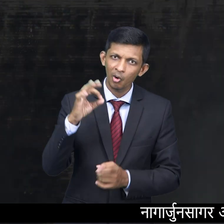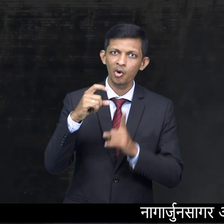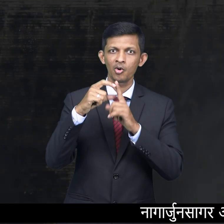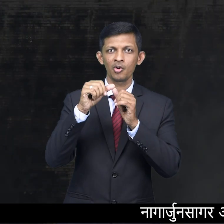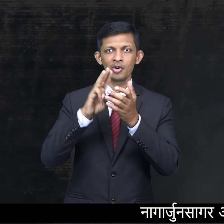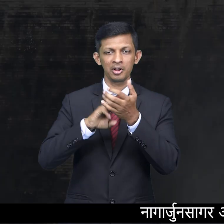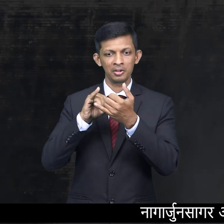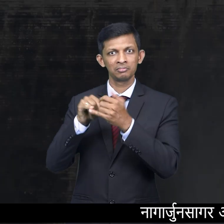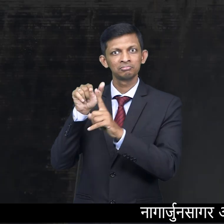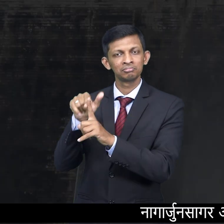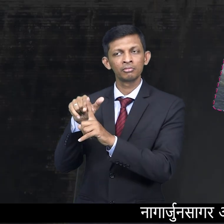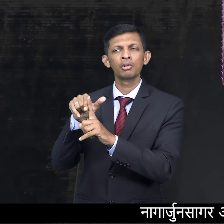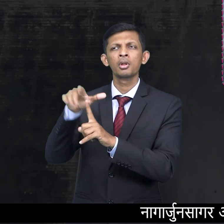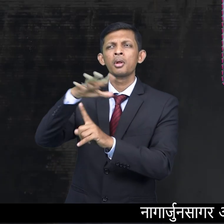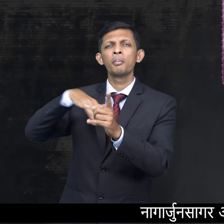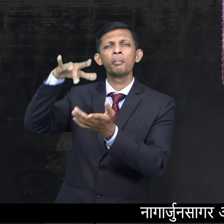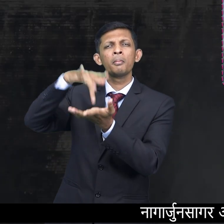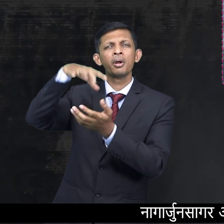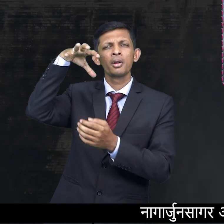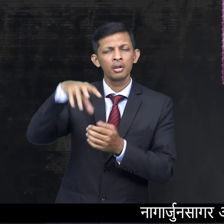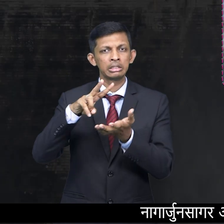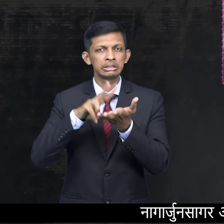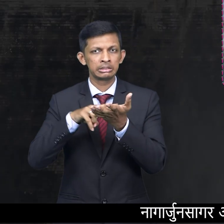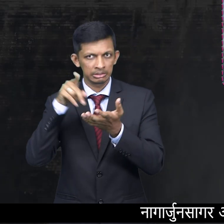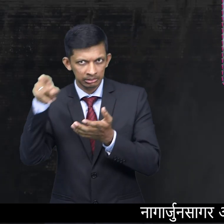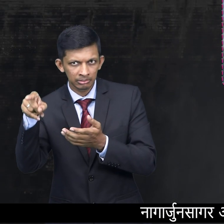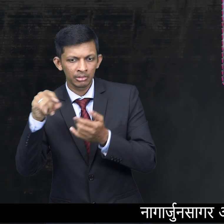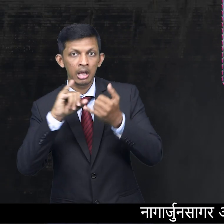नागार्जुन सागर और श्रीशैलम बांध कृष्णा नदी पर।